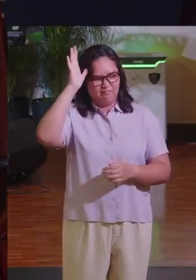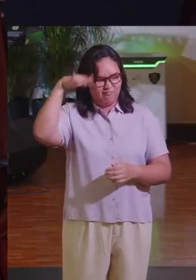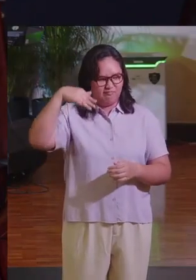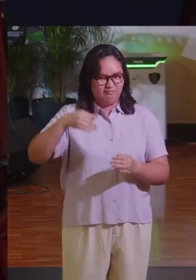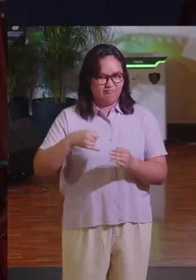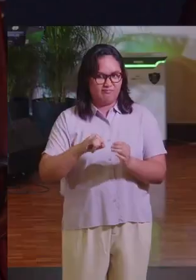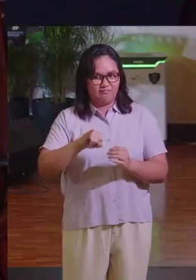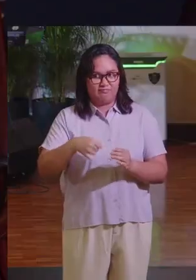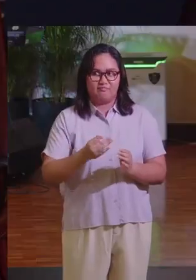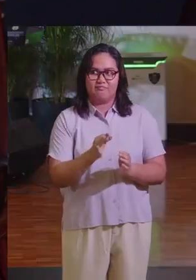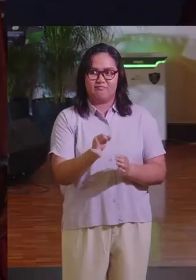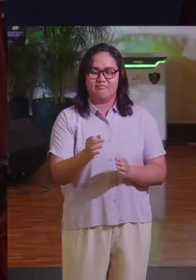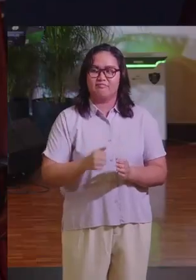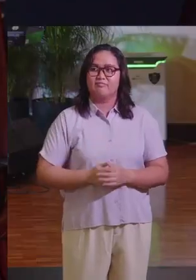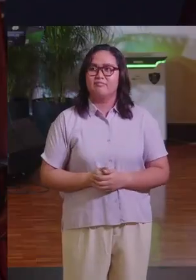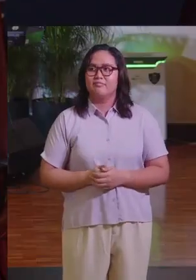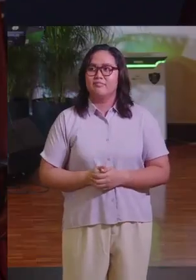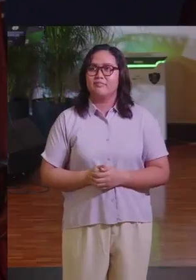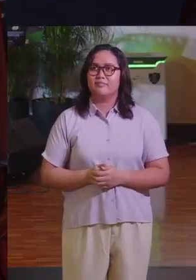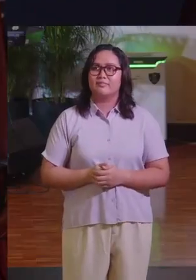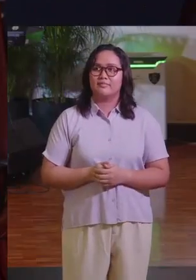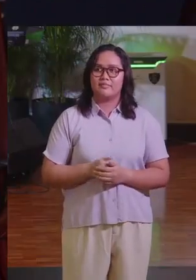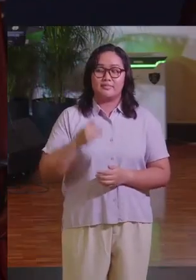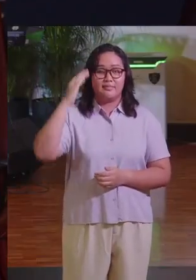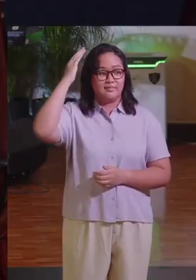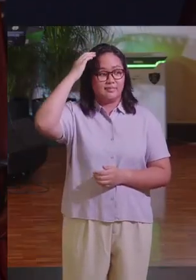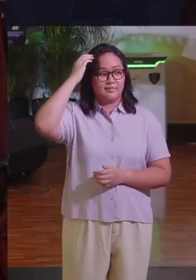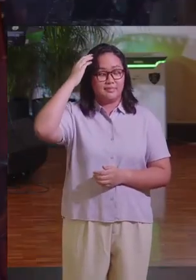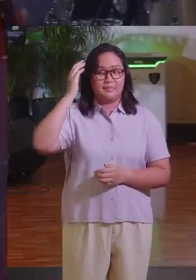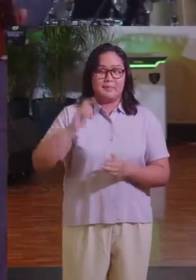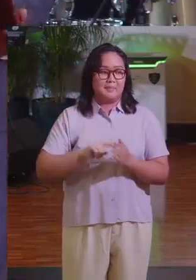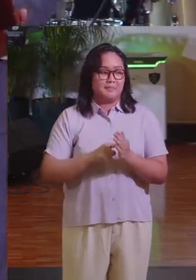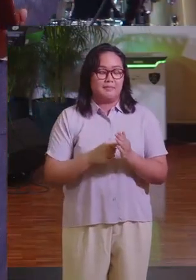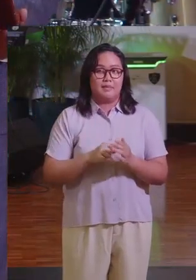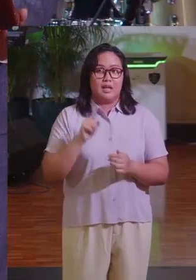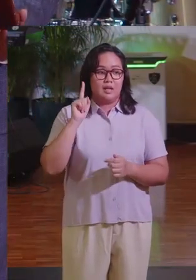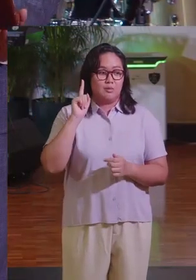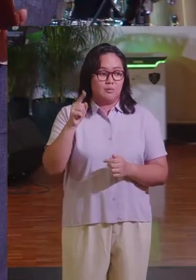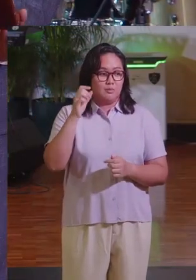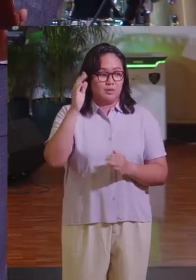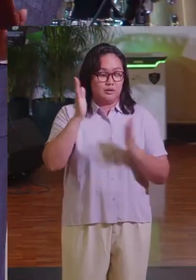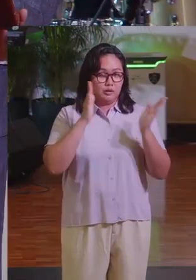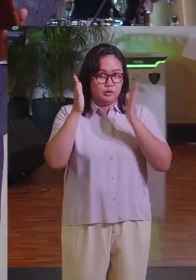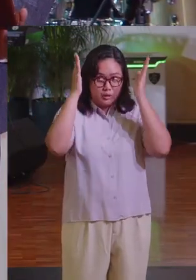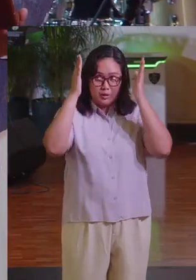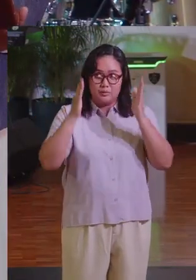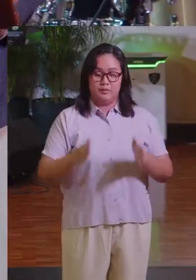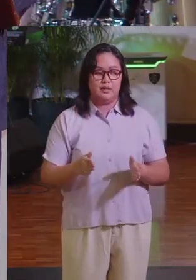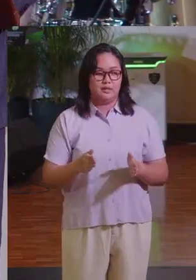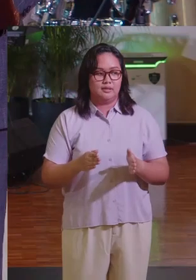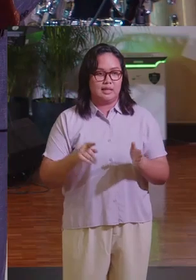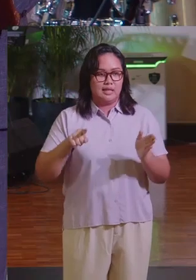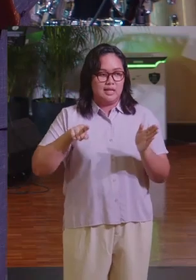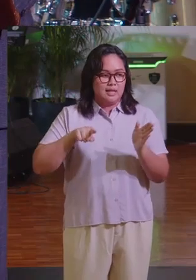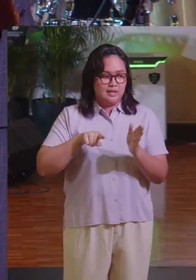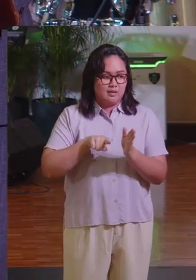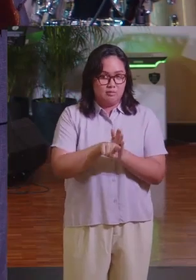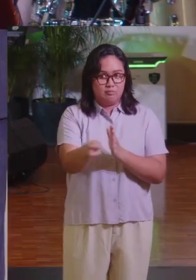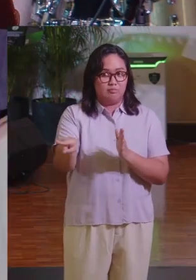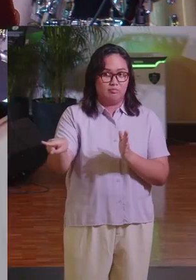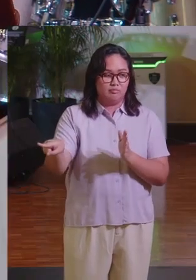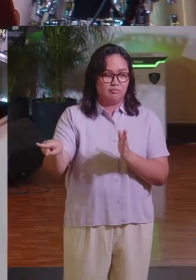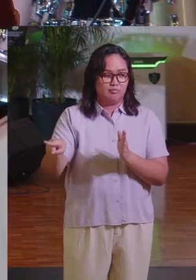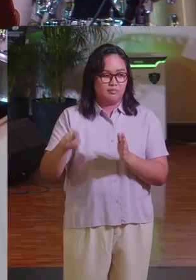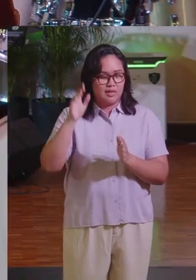Bilang panimula, alam niyo po, kapag ang isang lingkod ng Diyos ay lumilihis ng landas at